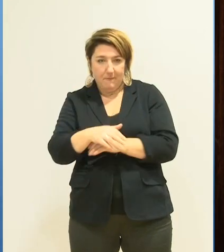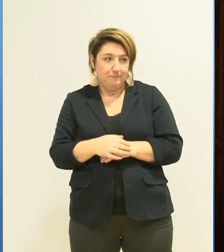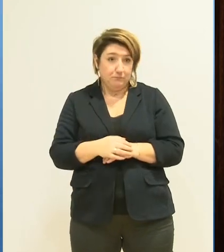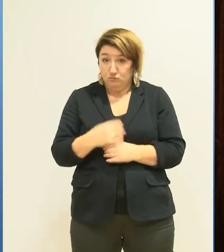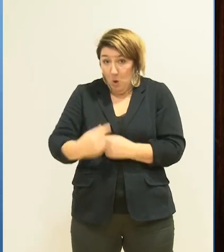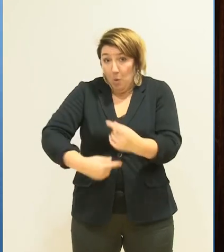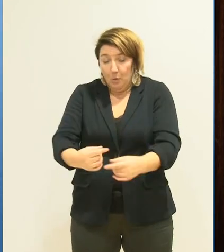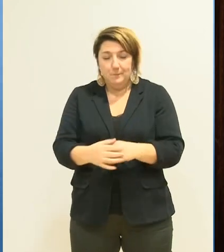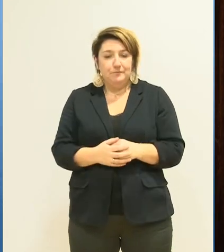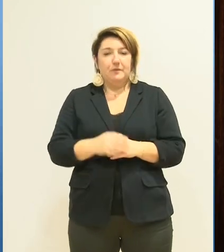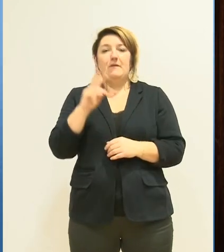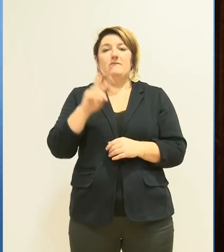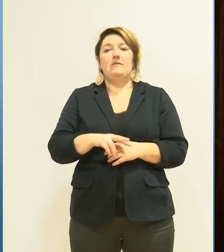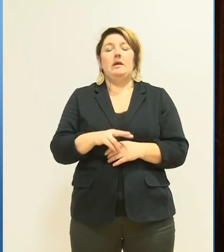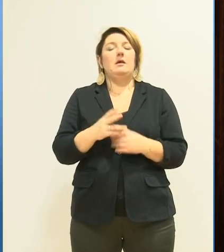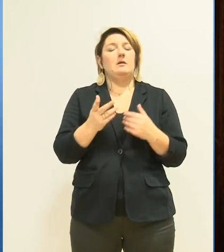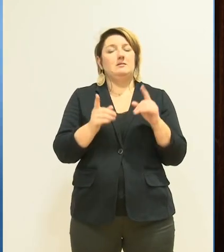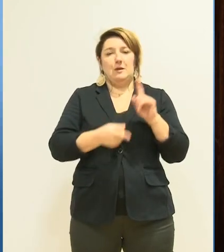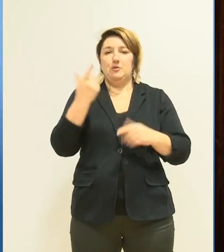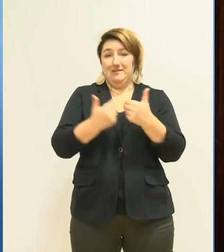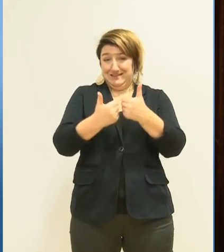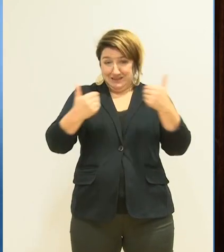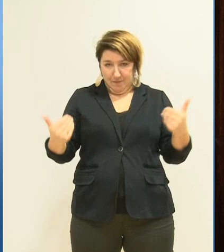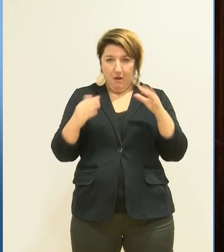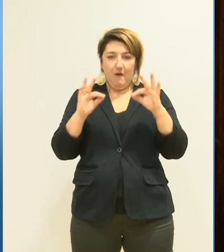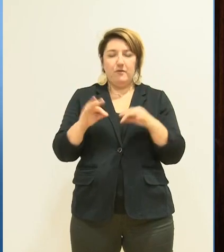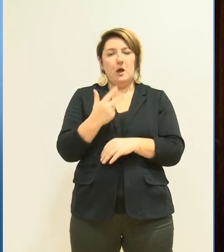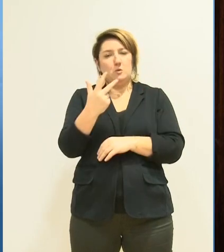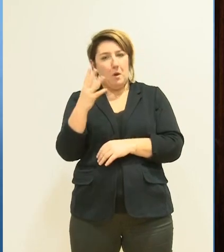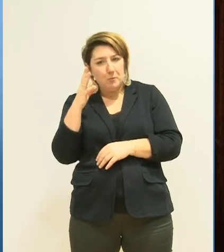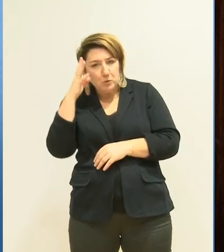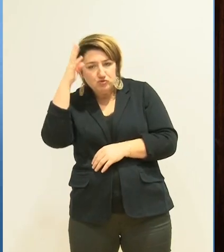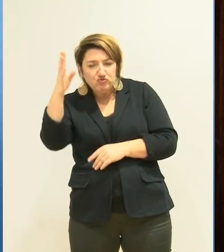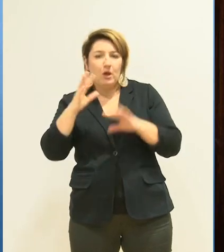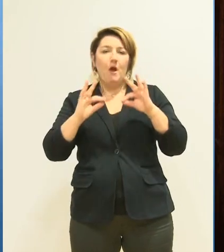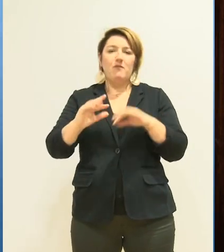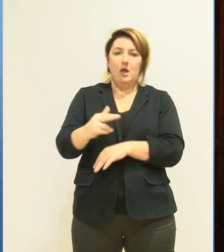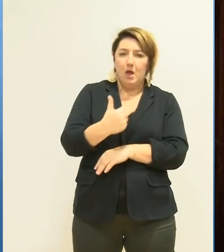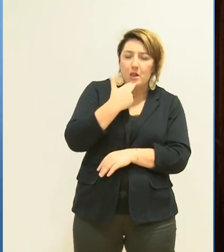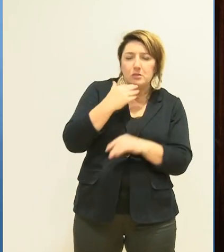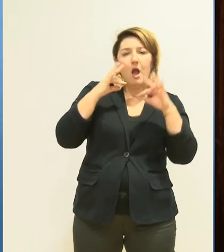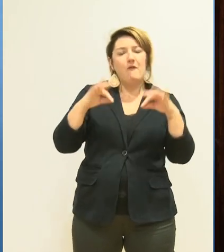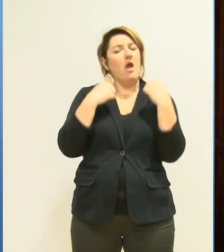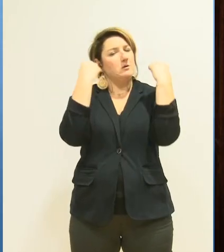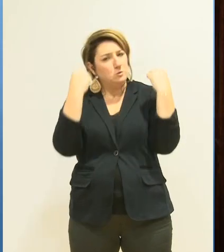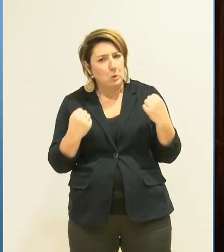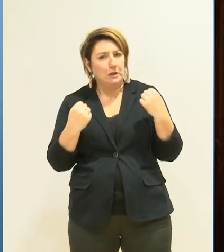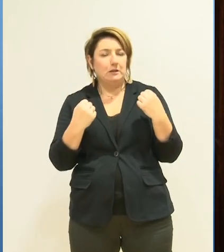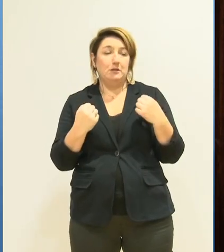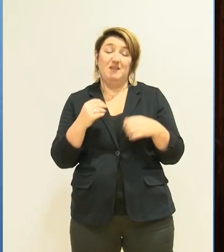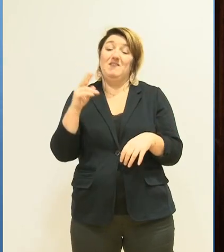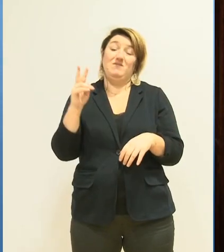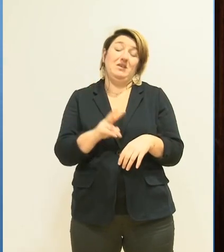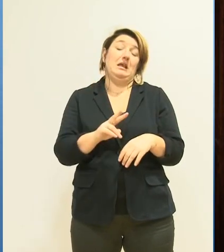qui est des trois projets et de la qualité et de la solidité qui a fait effectivement débat